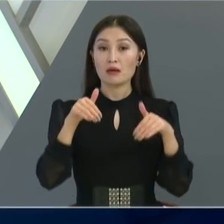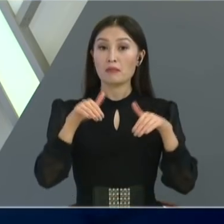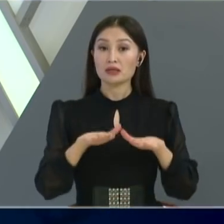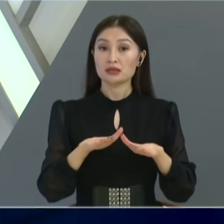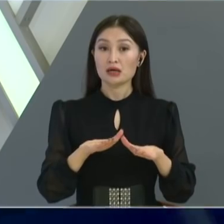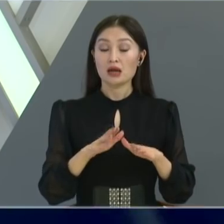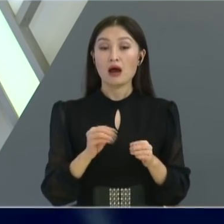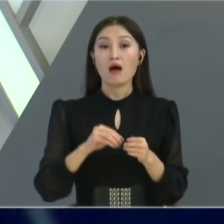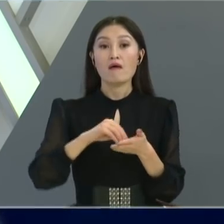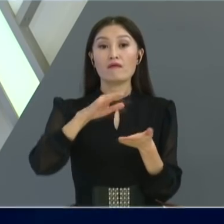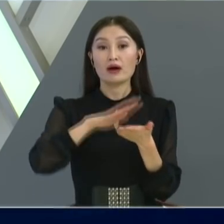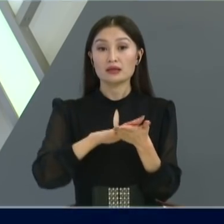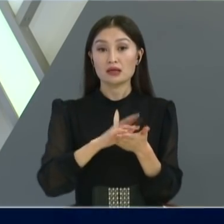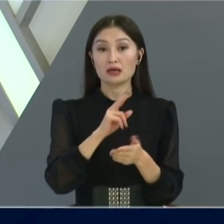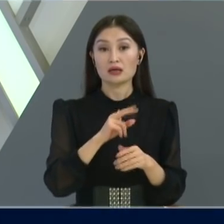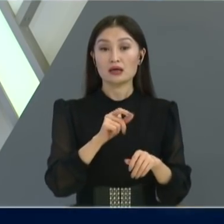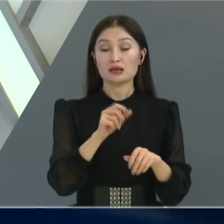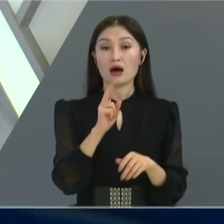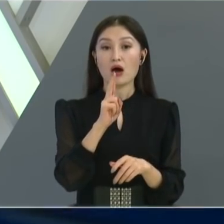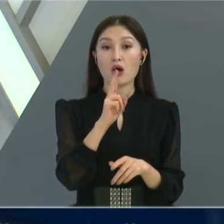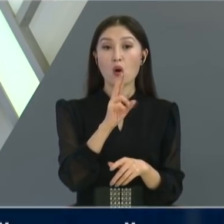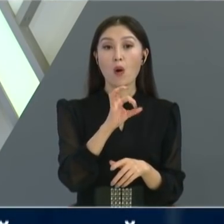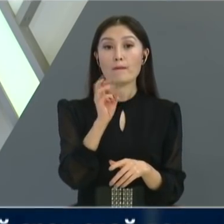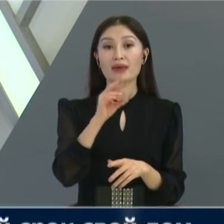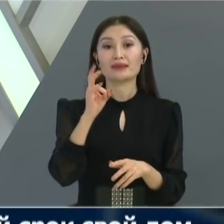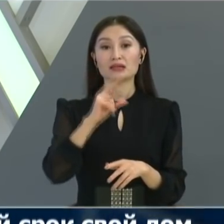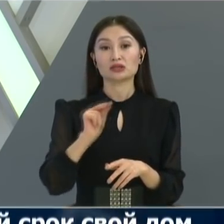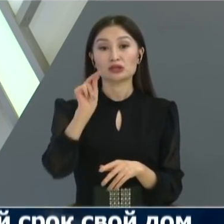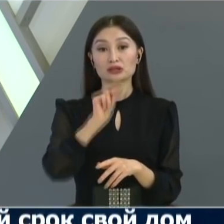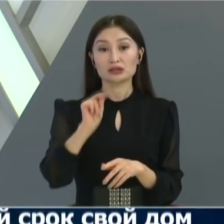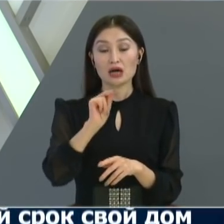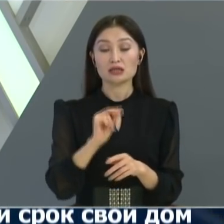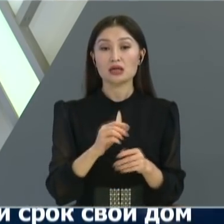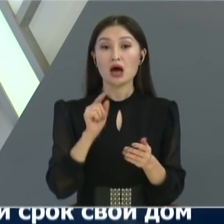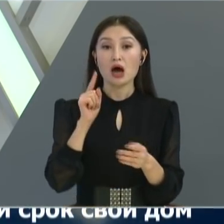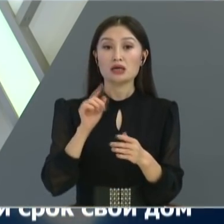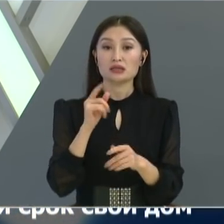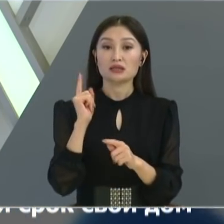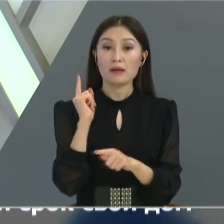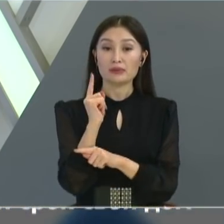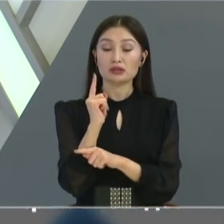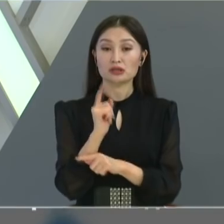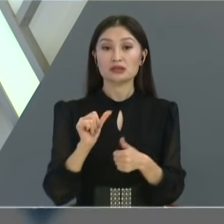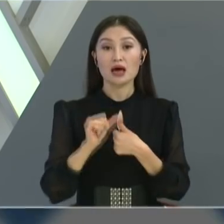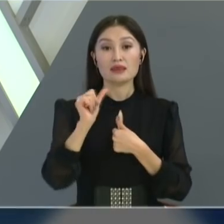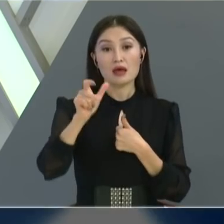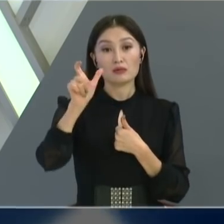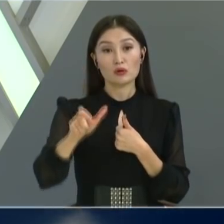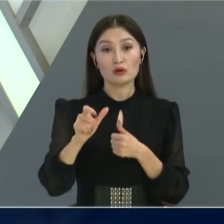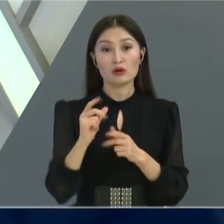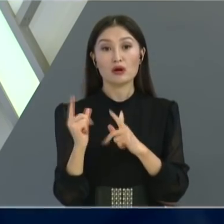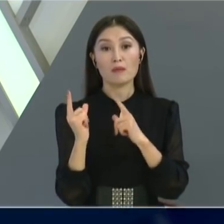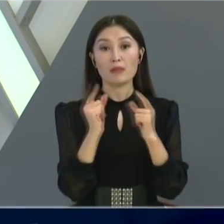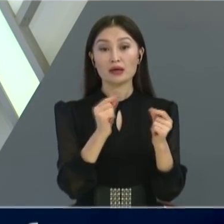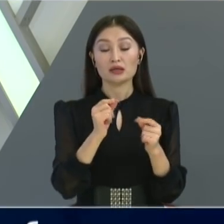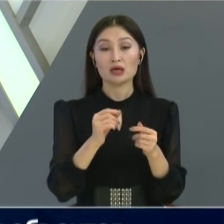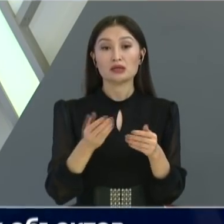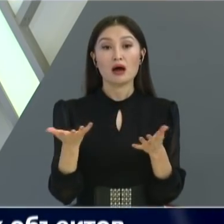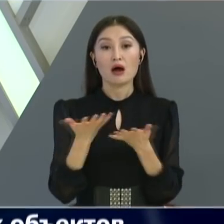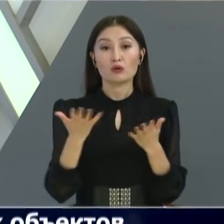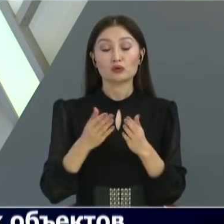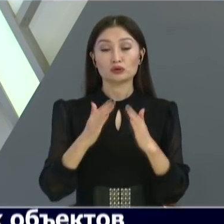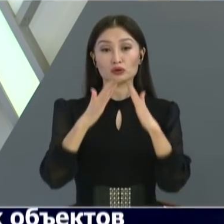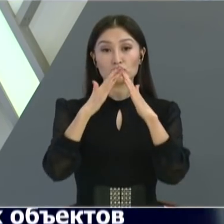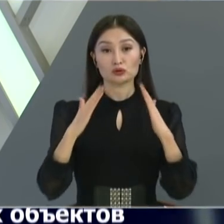Постановляется вводить комендантский час, вводить особый режим въезда и выезда граждан, запрещать отдельным гражданам покидать на установленный срок свой